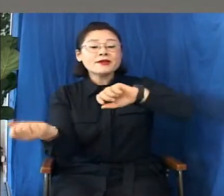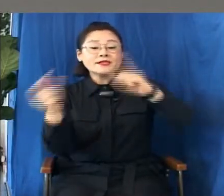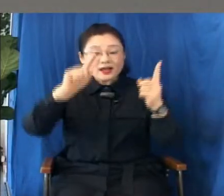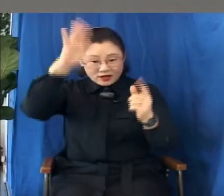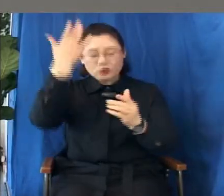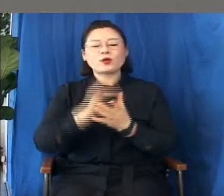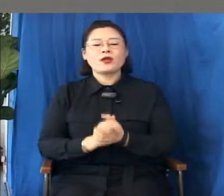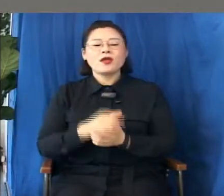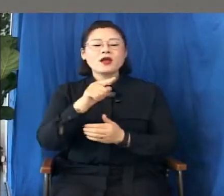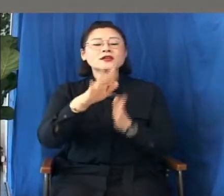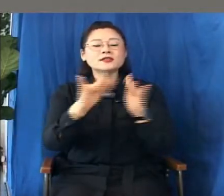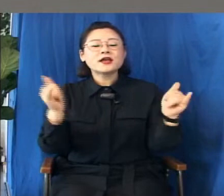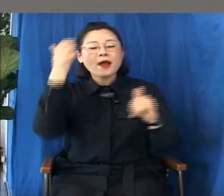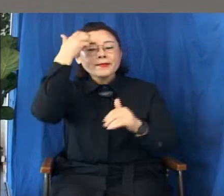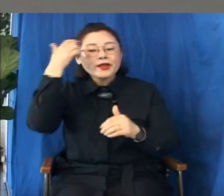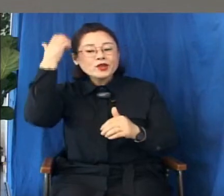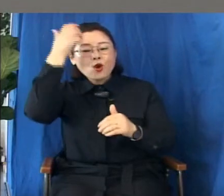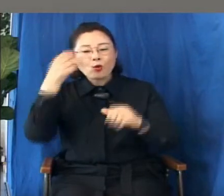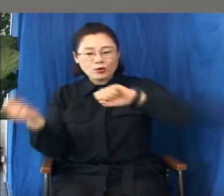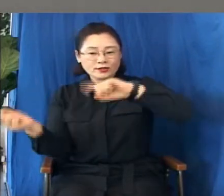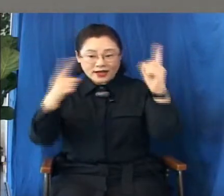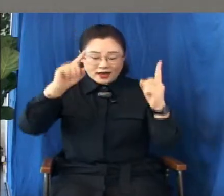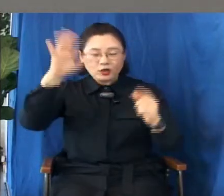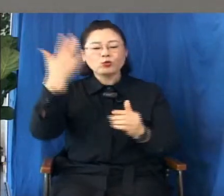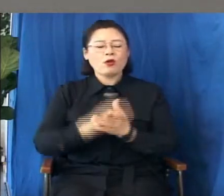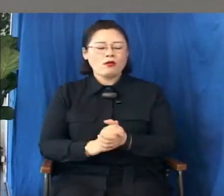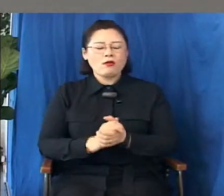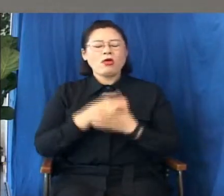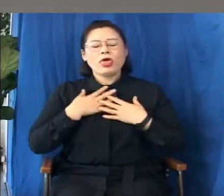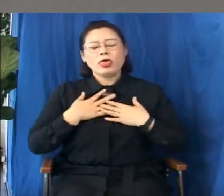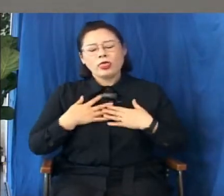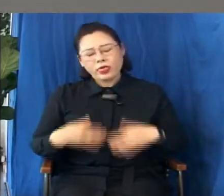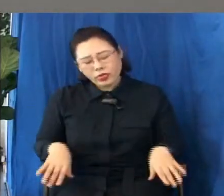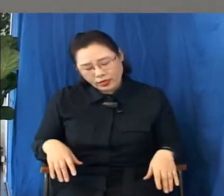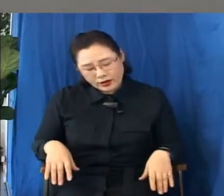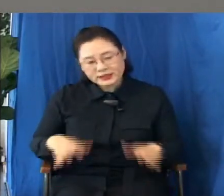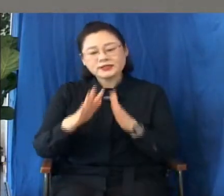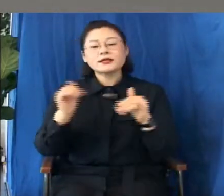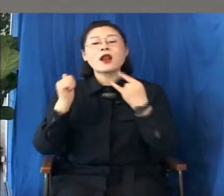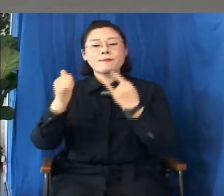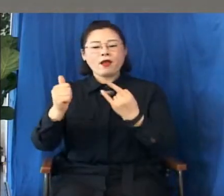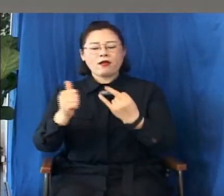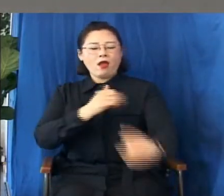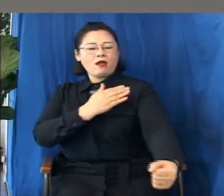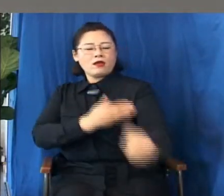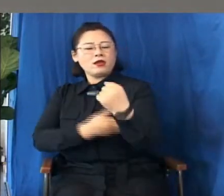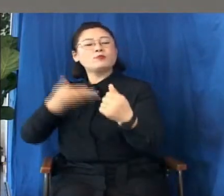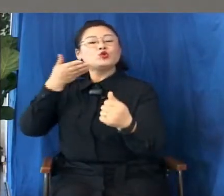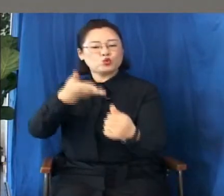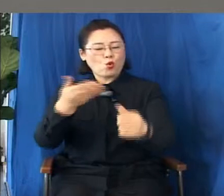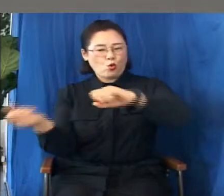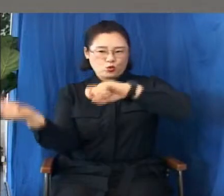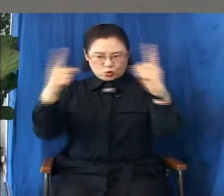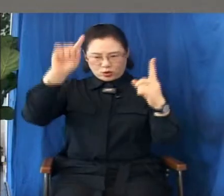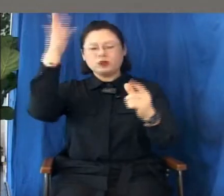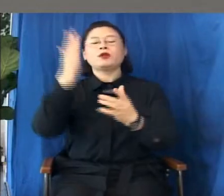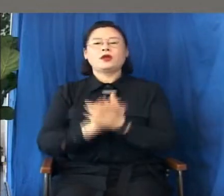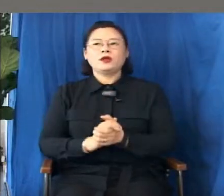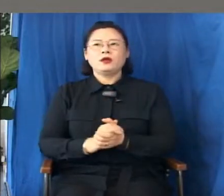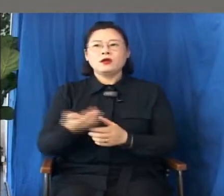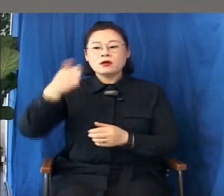그 사람의 영혼을 소생시킵니다. 지쳐있고 깔아져 있던 사람들을 소생시킵니다. 근데 존경하는